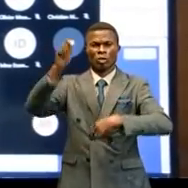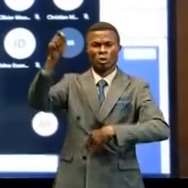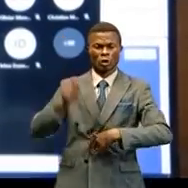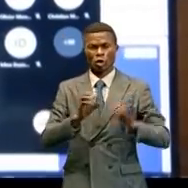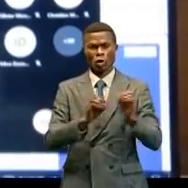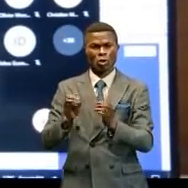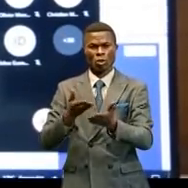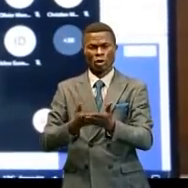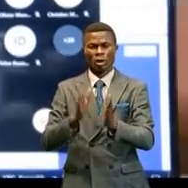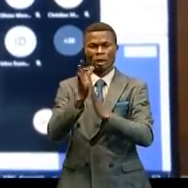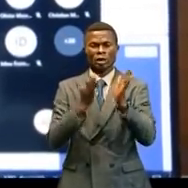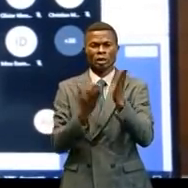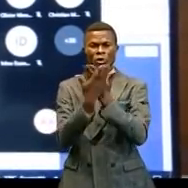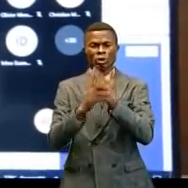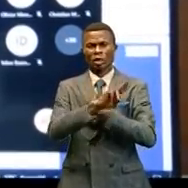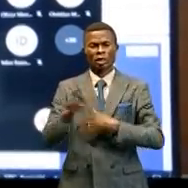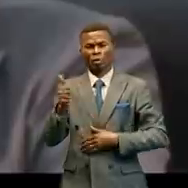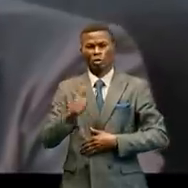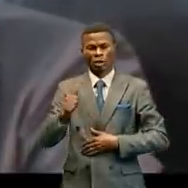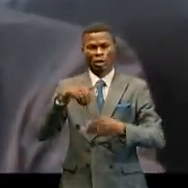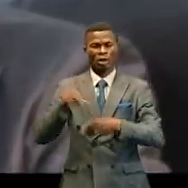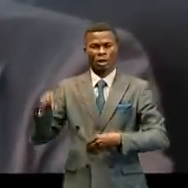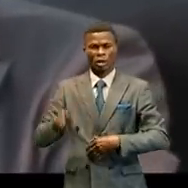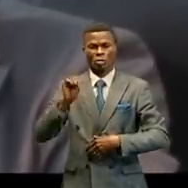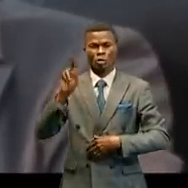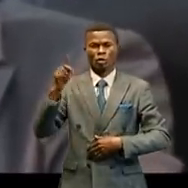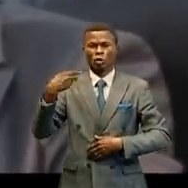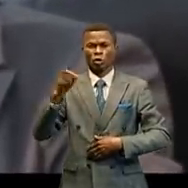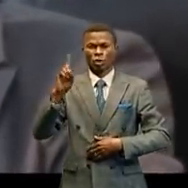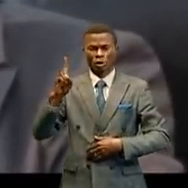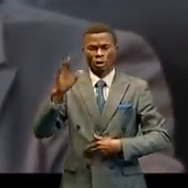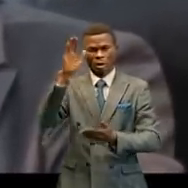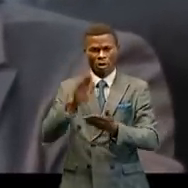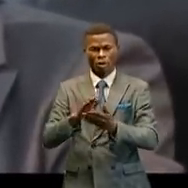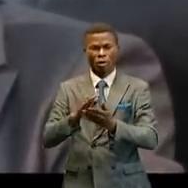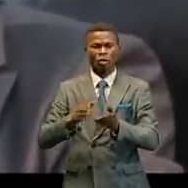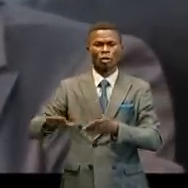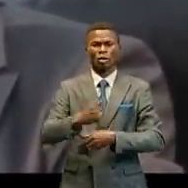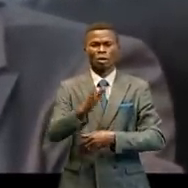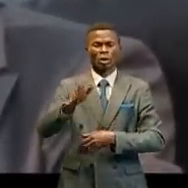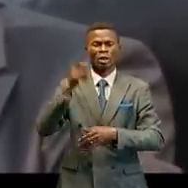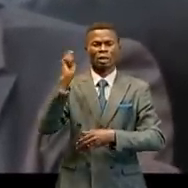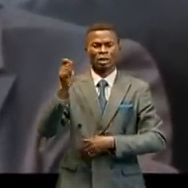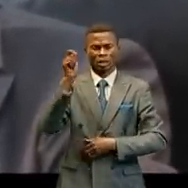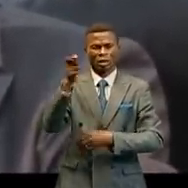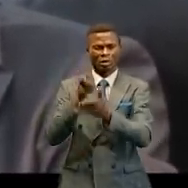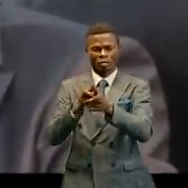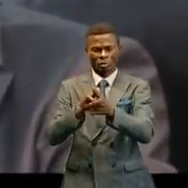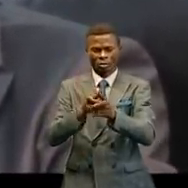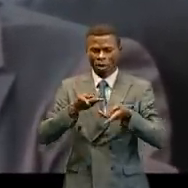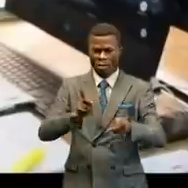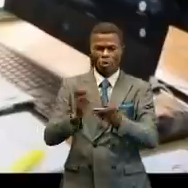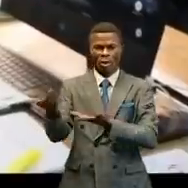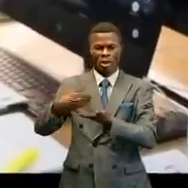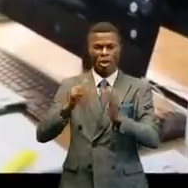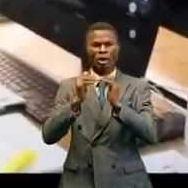l'ordre le 18 juillet 2021 au quartier Boudjovou pour réduire la circulation des armes et favoriser le retour